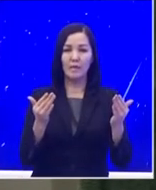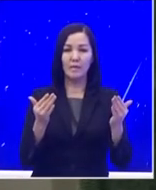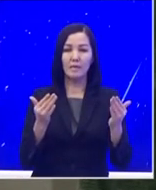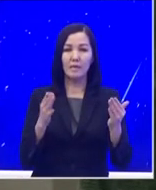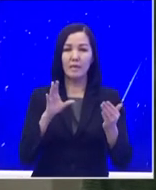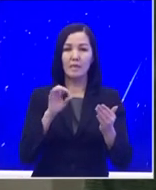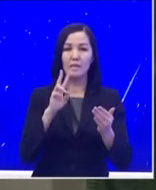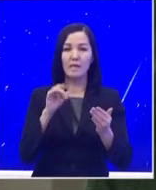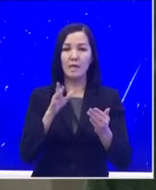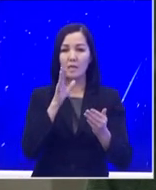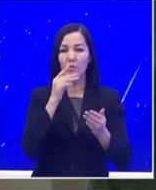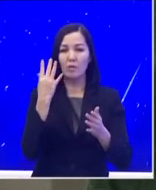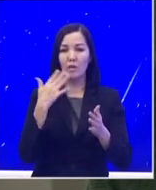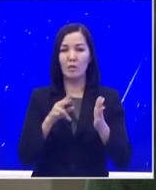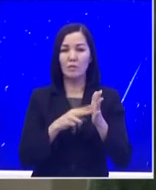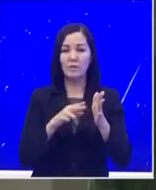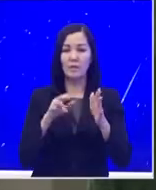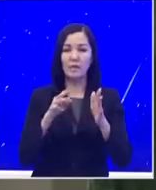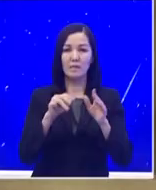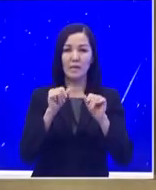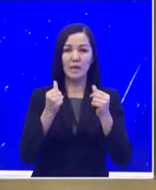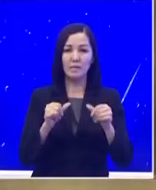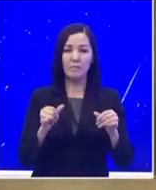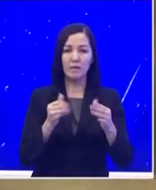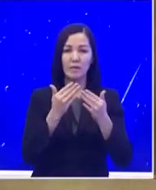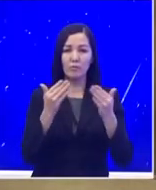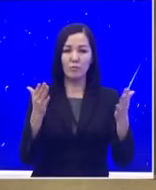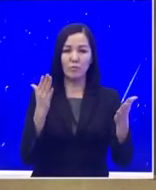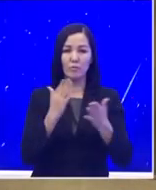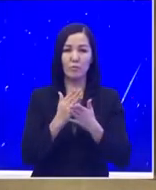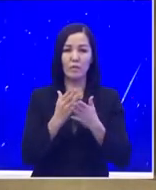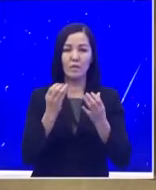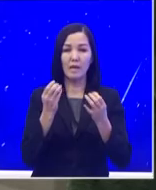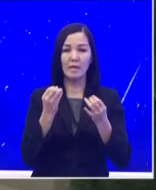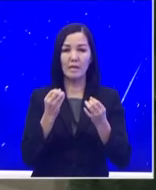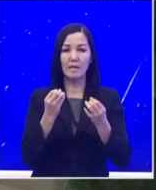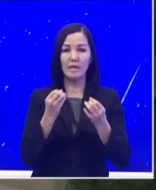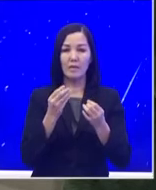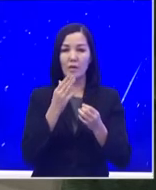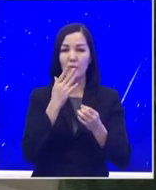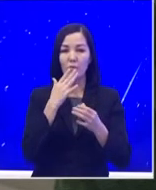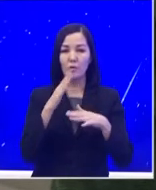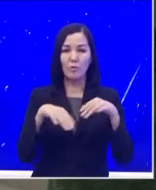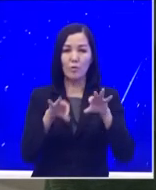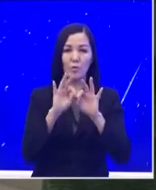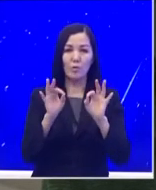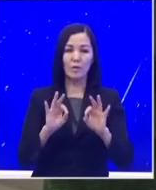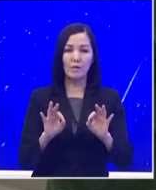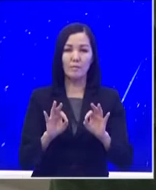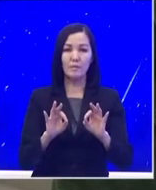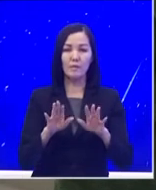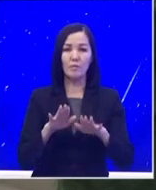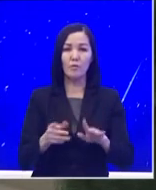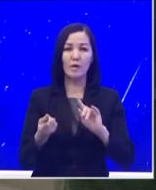Исақ дәуіріне жататын 58 экспонат ұсынылып отыр. Тағы да бір айта кететініміз, ұлттық қолөнеріміздің ордасына айналған